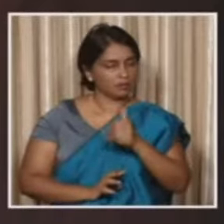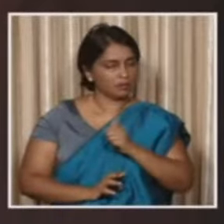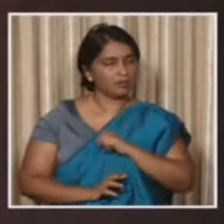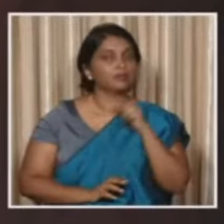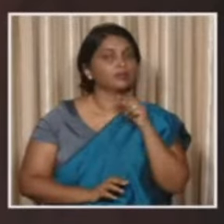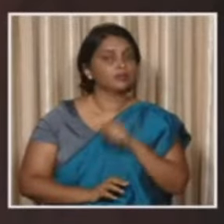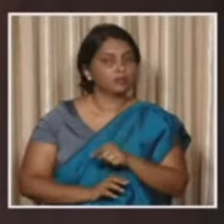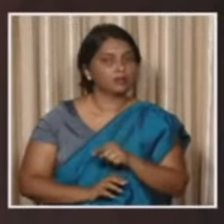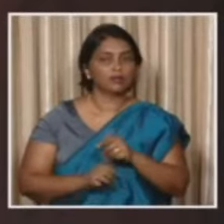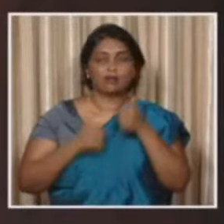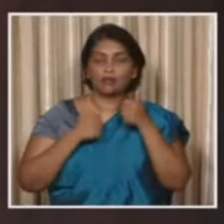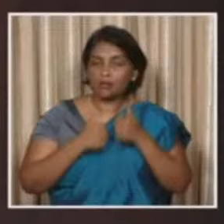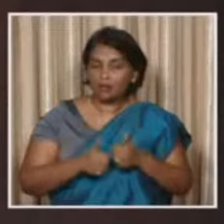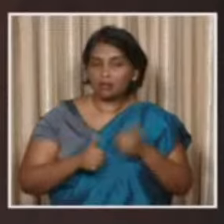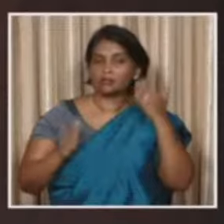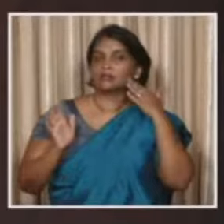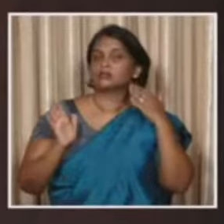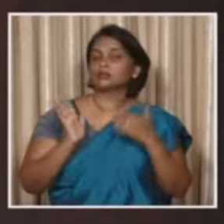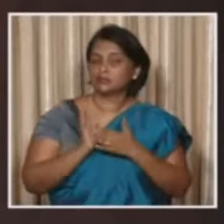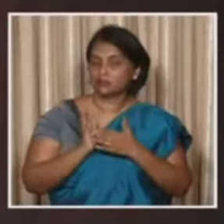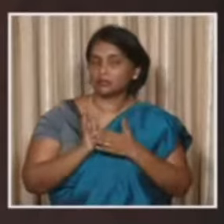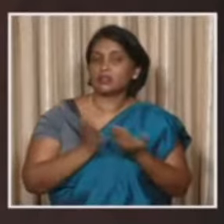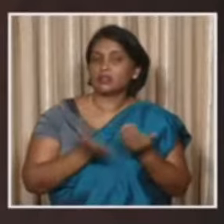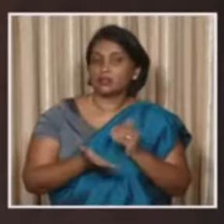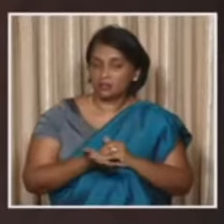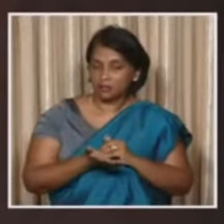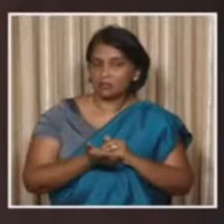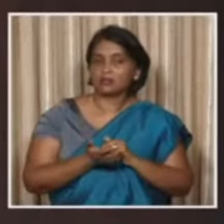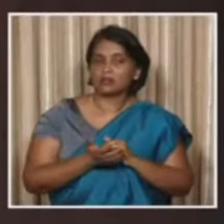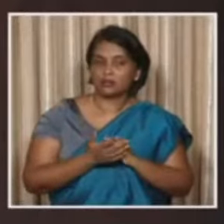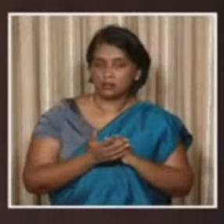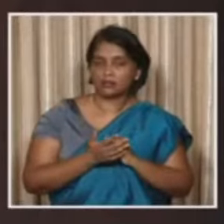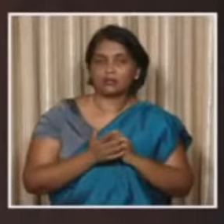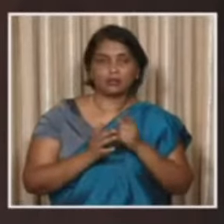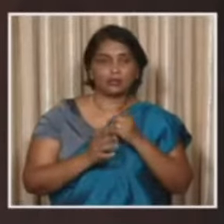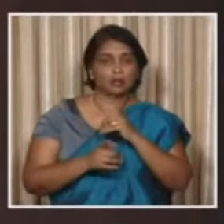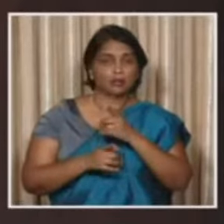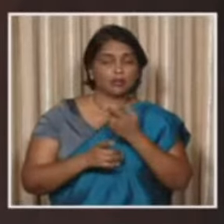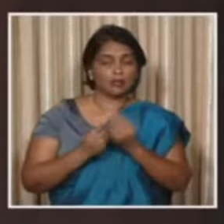මේ සාධාරණත්වයේ නවත තමන්ගේ විශේෂභාවය දෙන